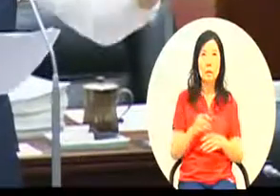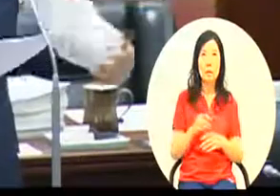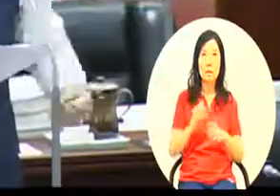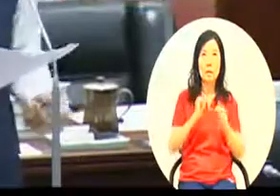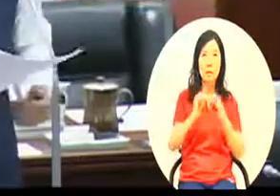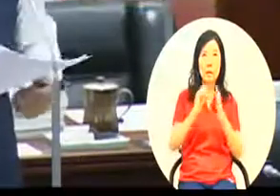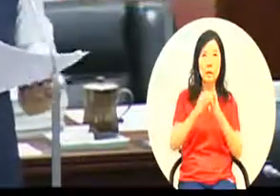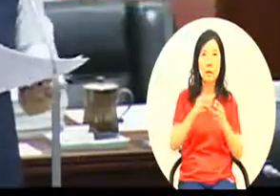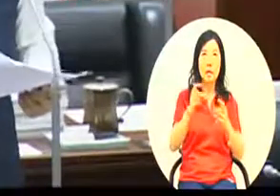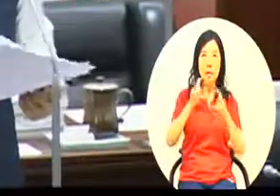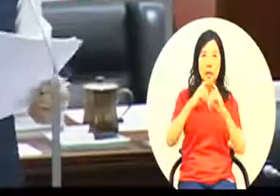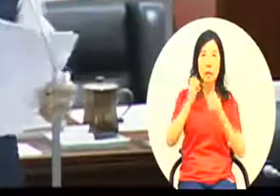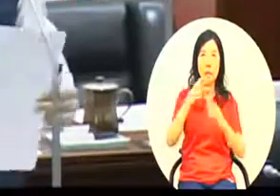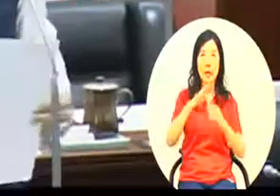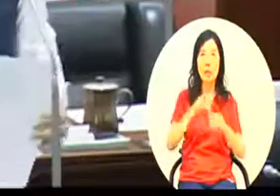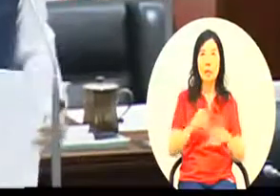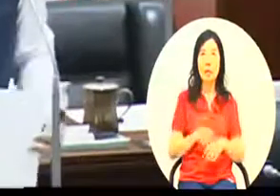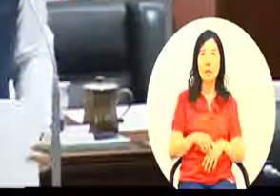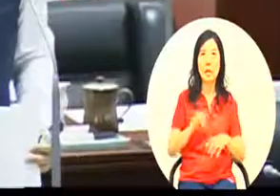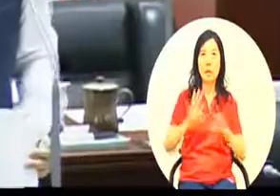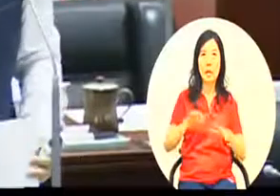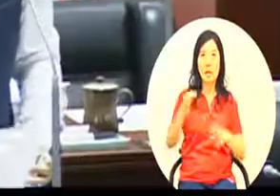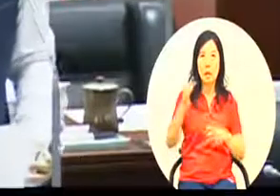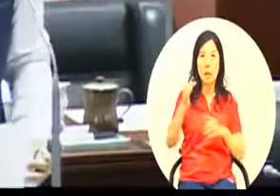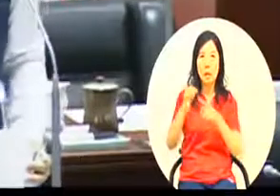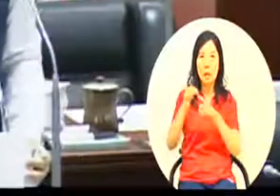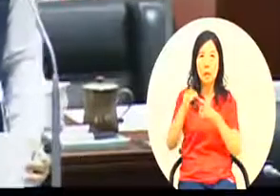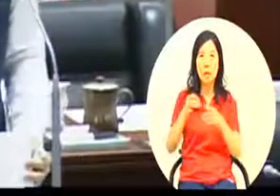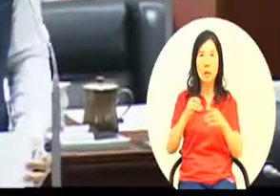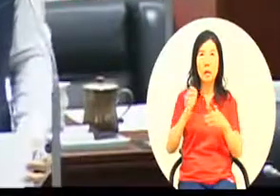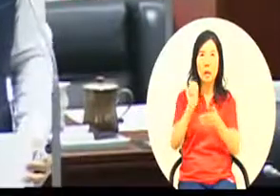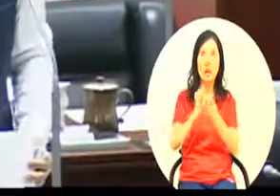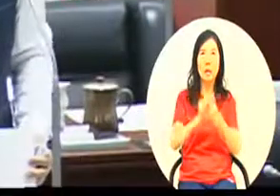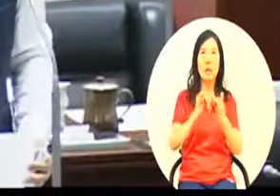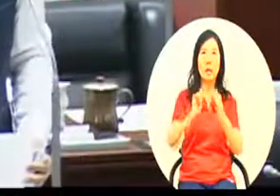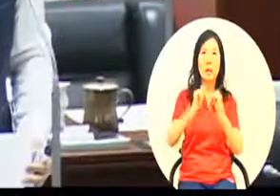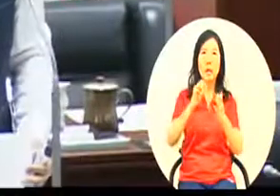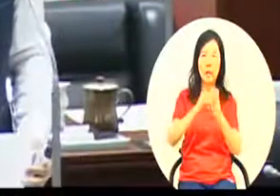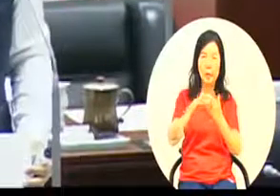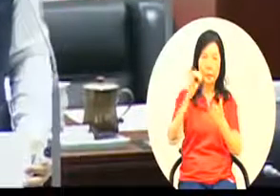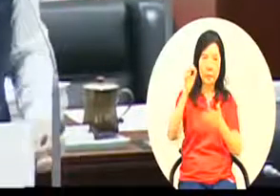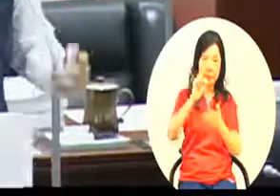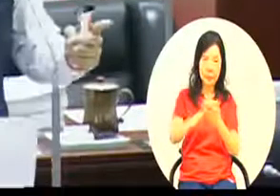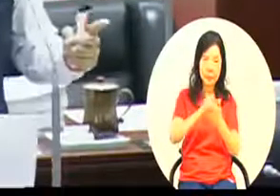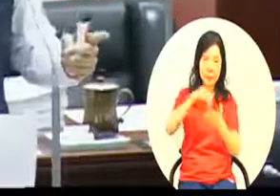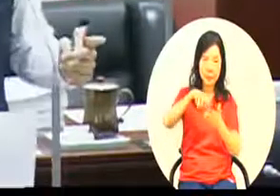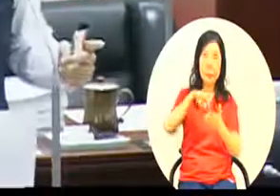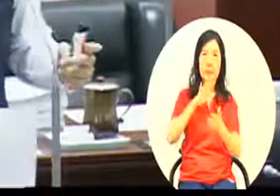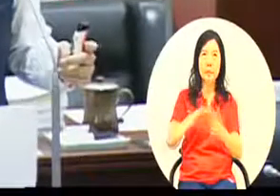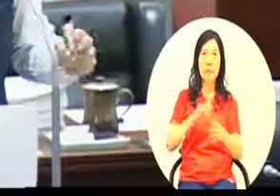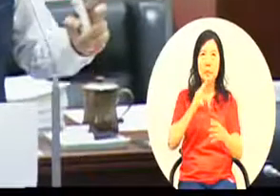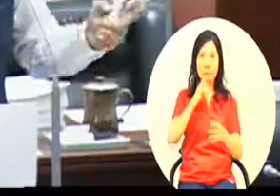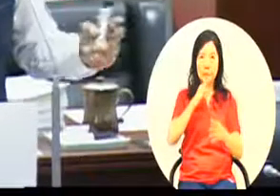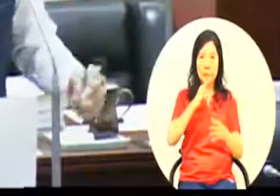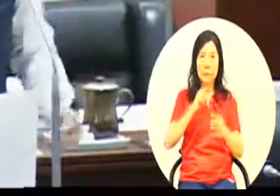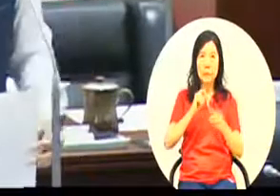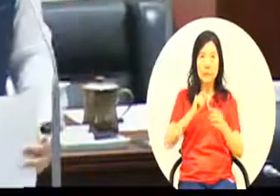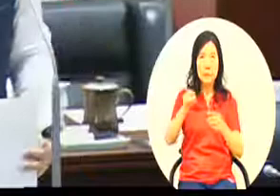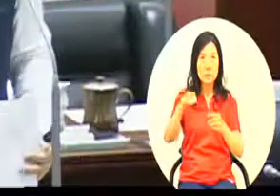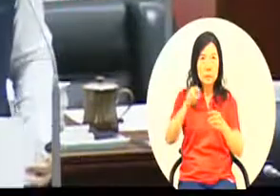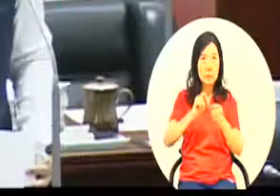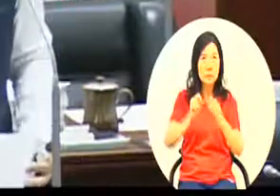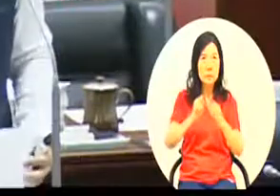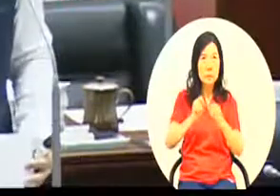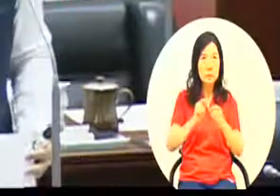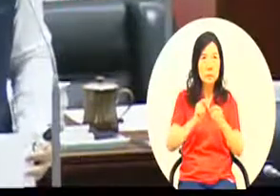局姚局长先回答。 社会局长请答问。 这个经费是编在社会局。 社会局。 对。 那所以设置是你们要去规划设计，还有这个那